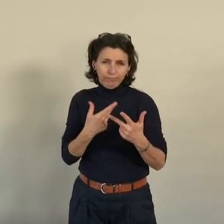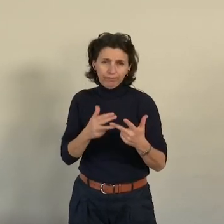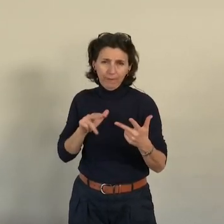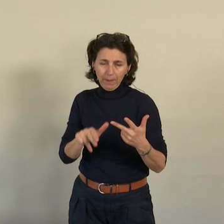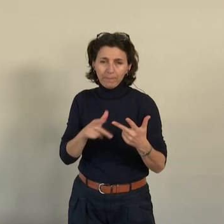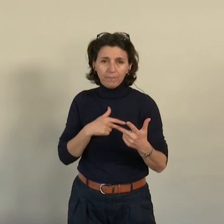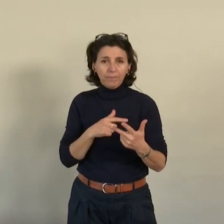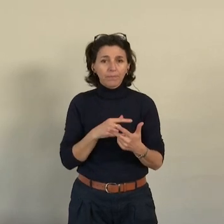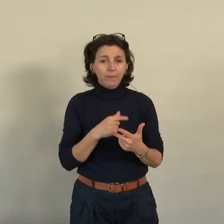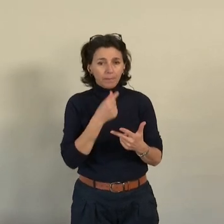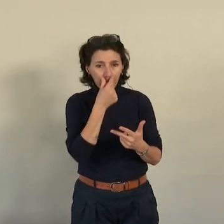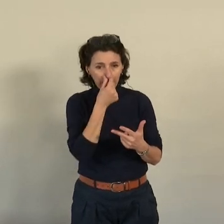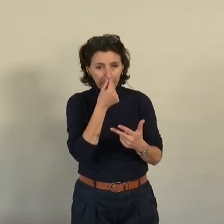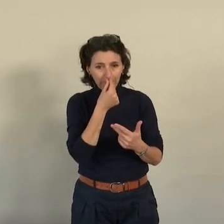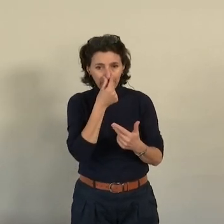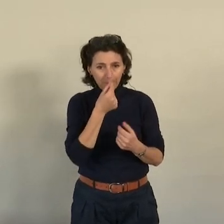Vy